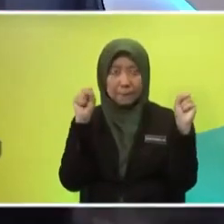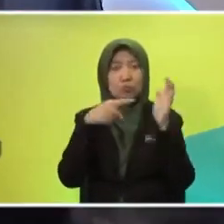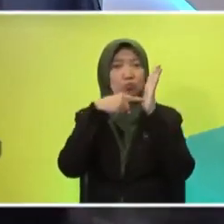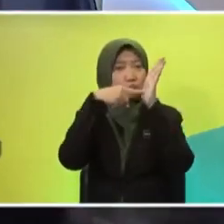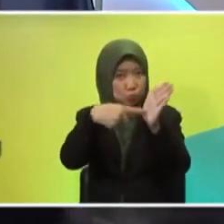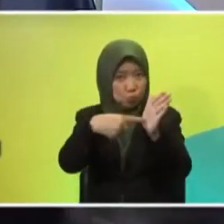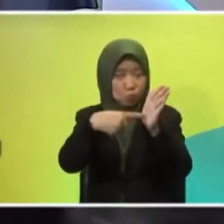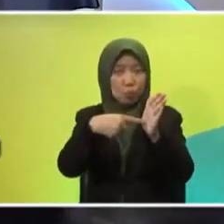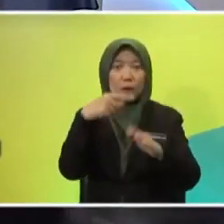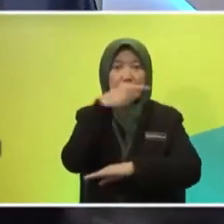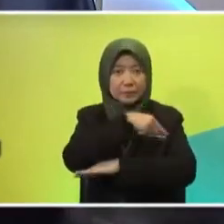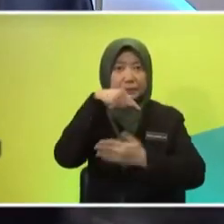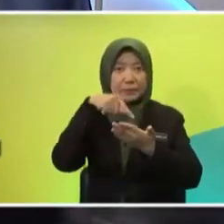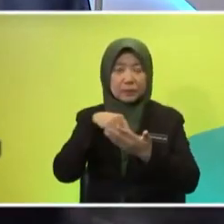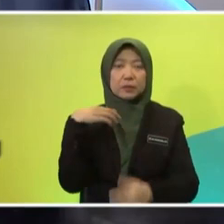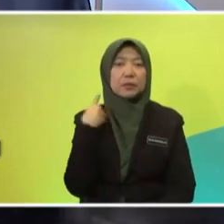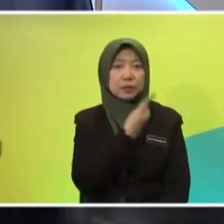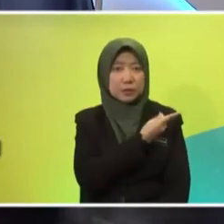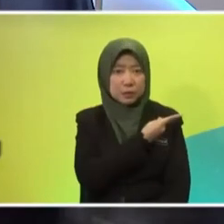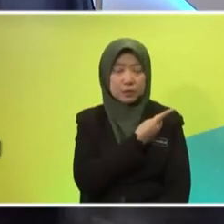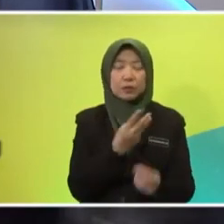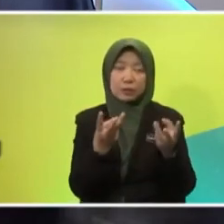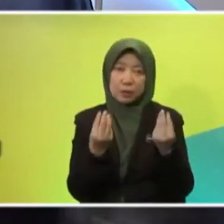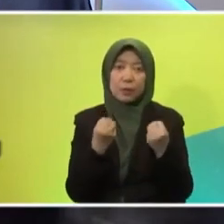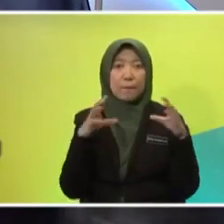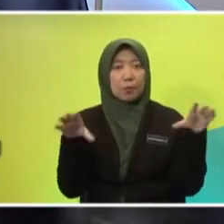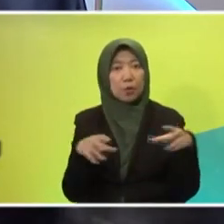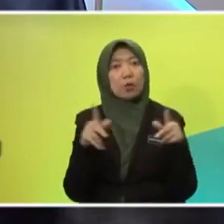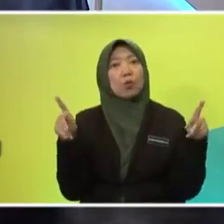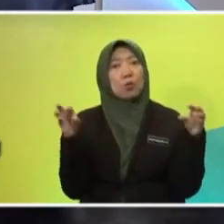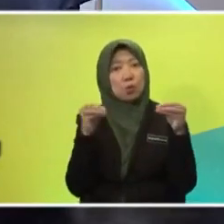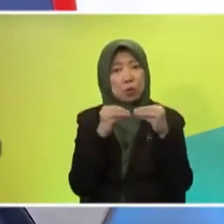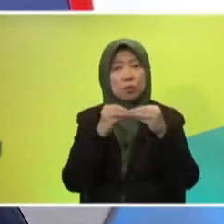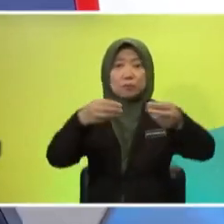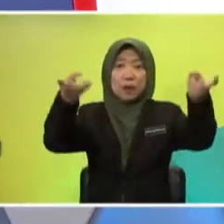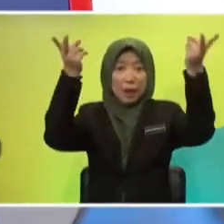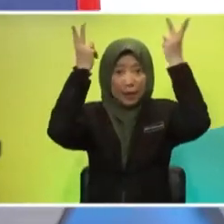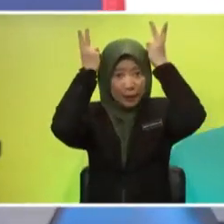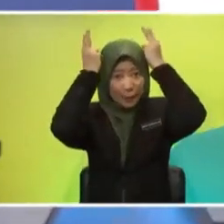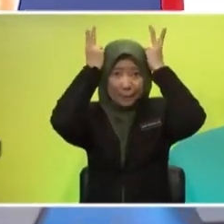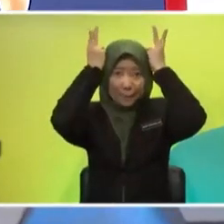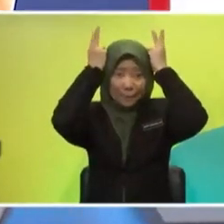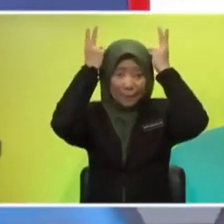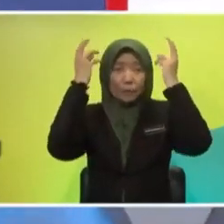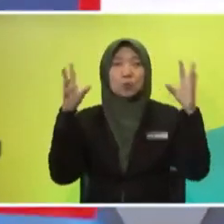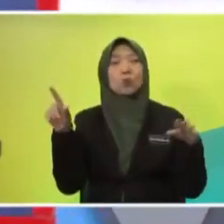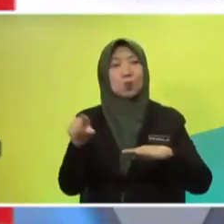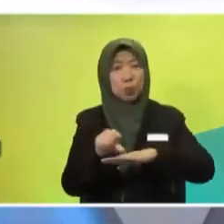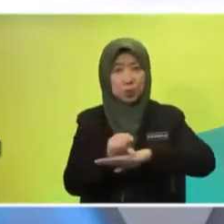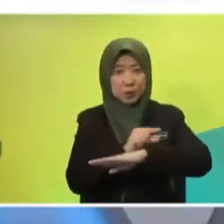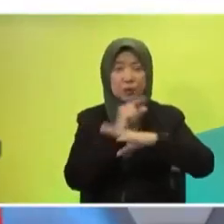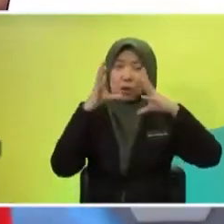akan buat collage Arnab menggunakan apa, murid-murid?